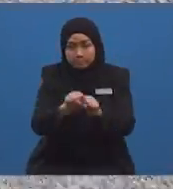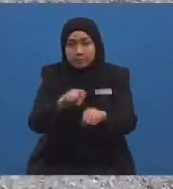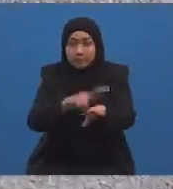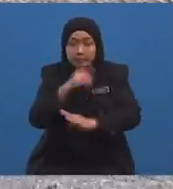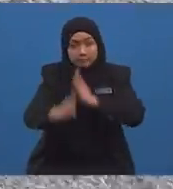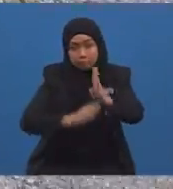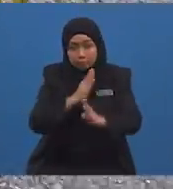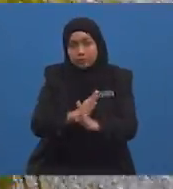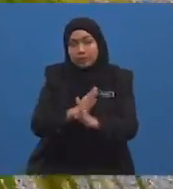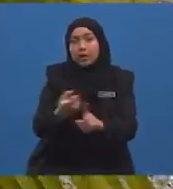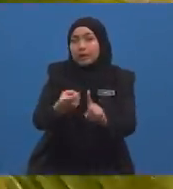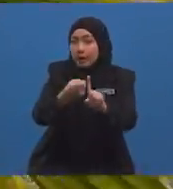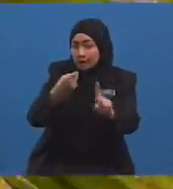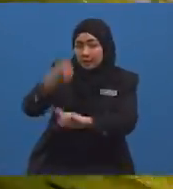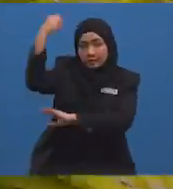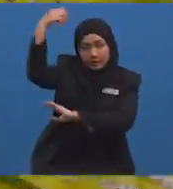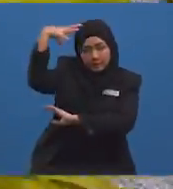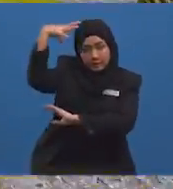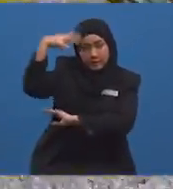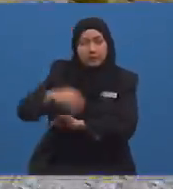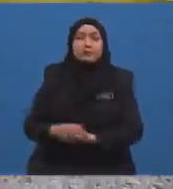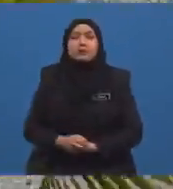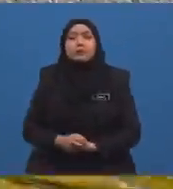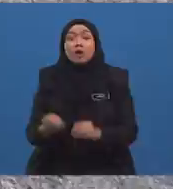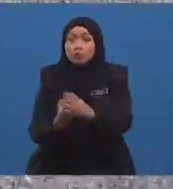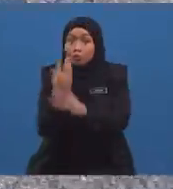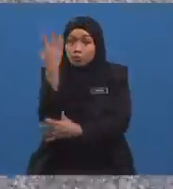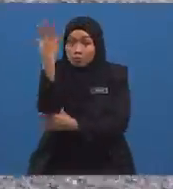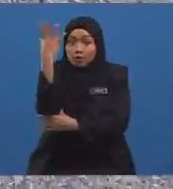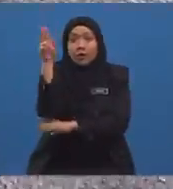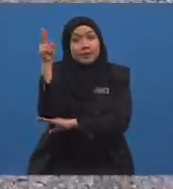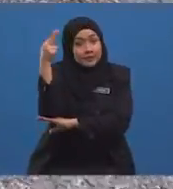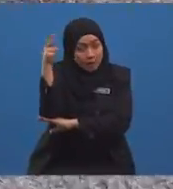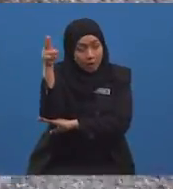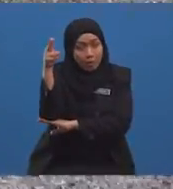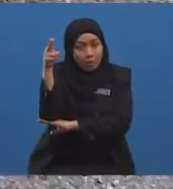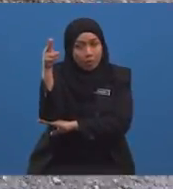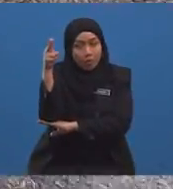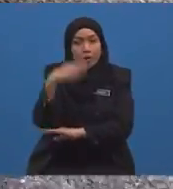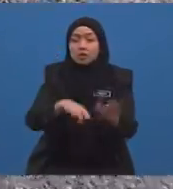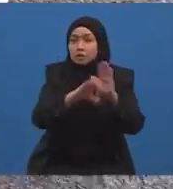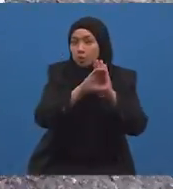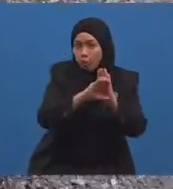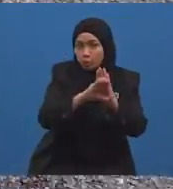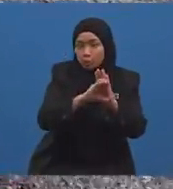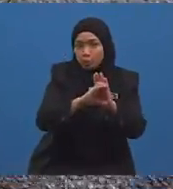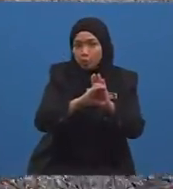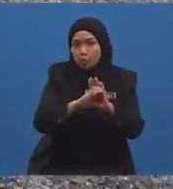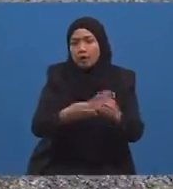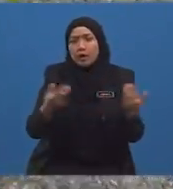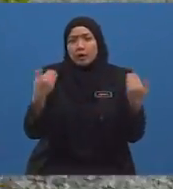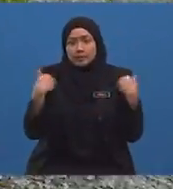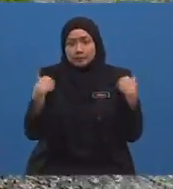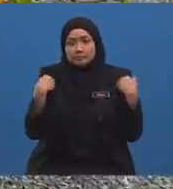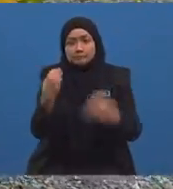matahari. Sebagai contoh, tumbuhan hijau yang kita lihat mensintesis makanan, iaitu tenaga